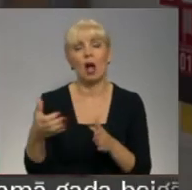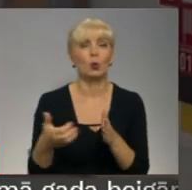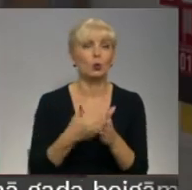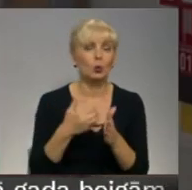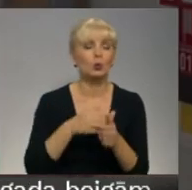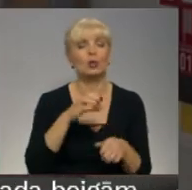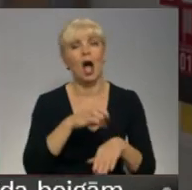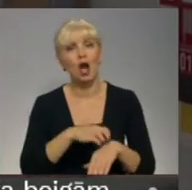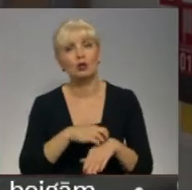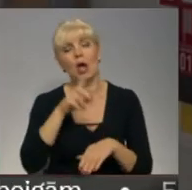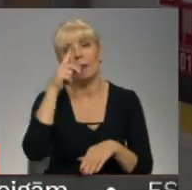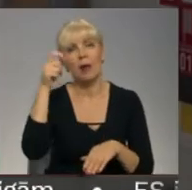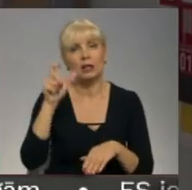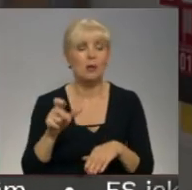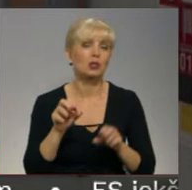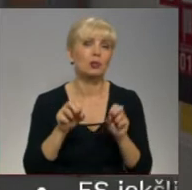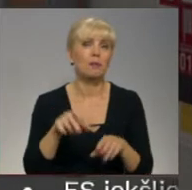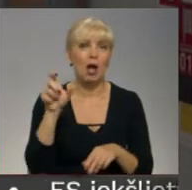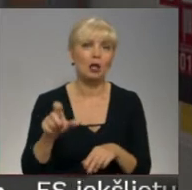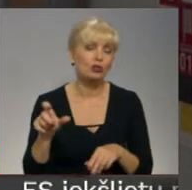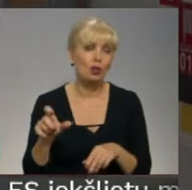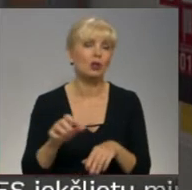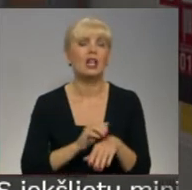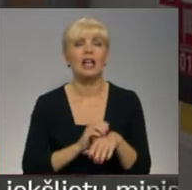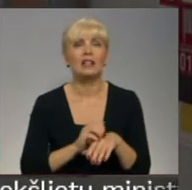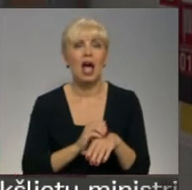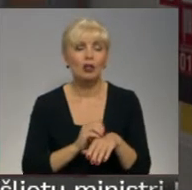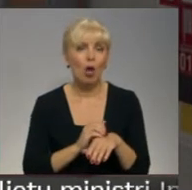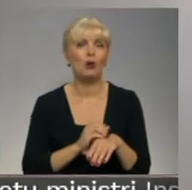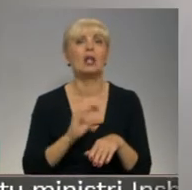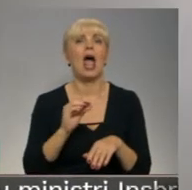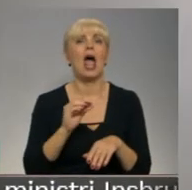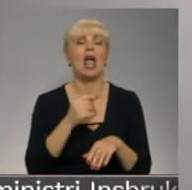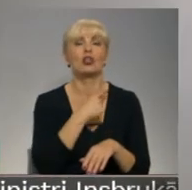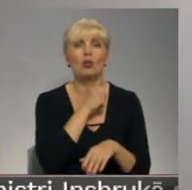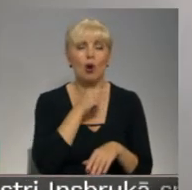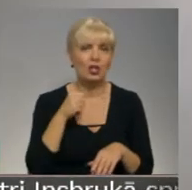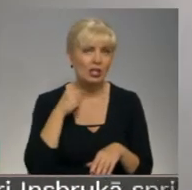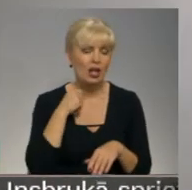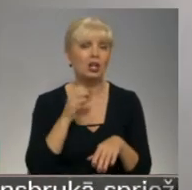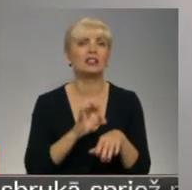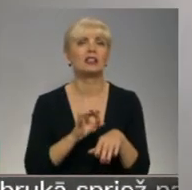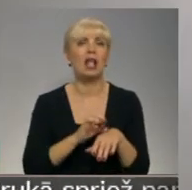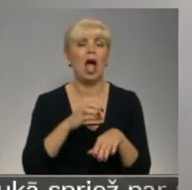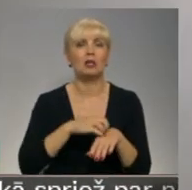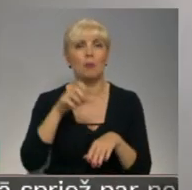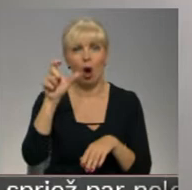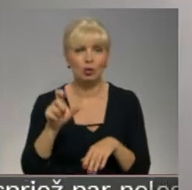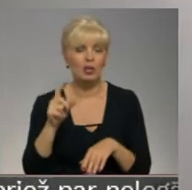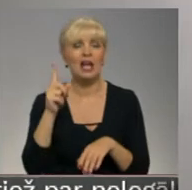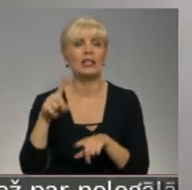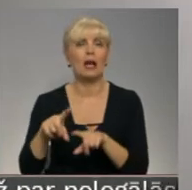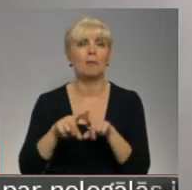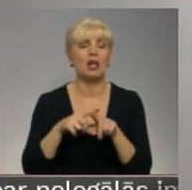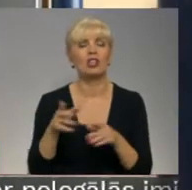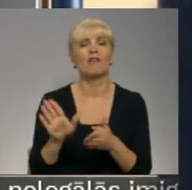gan ārstu, gan medmāsu arī speciālistu, piemēram, neirologs, endokrinologs, dermatologs. Bieži vien speciālistus izdodas piesaistīt uz